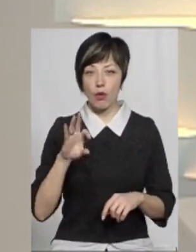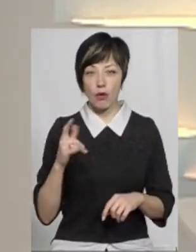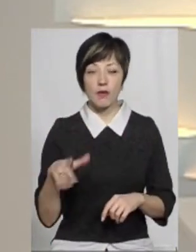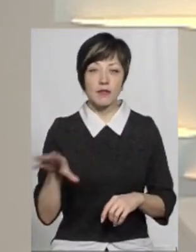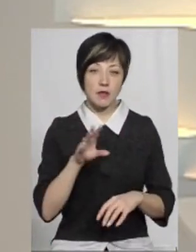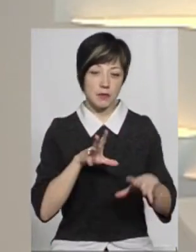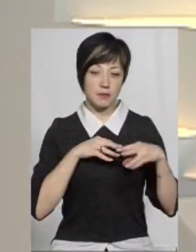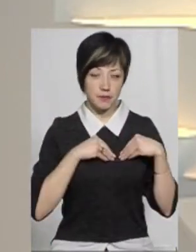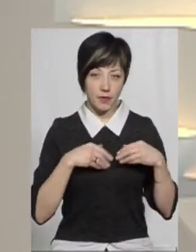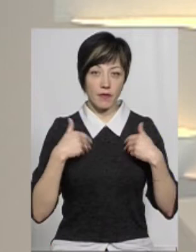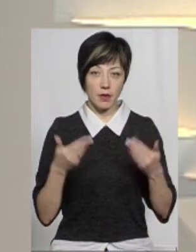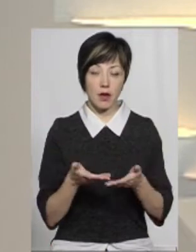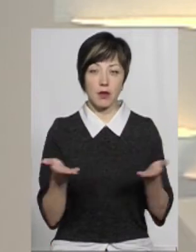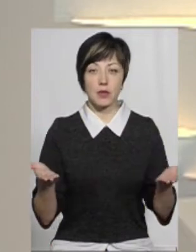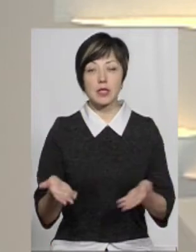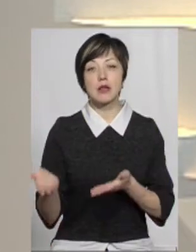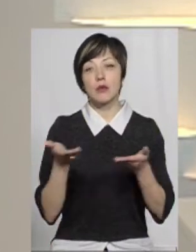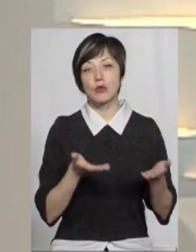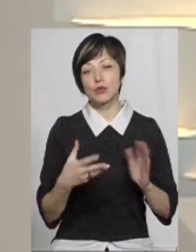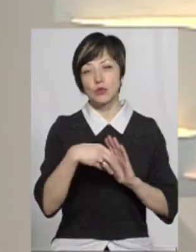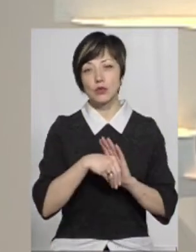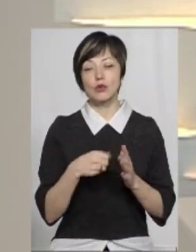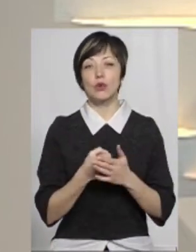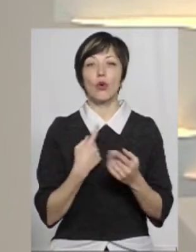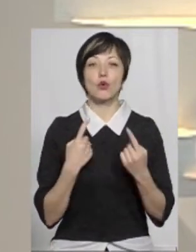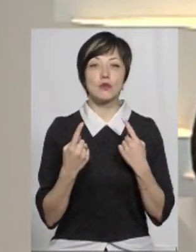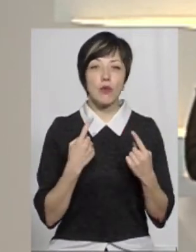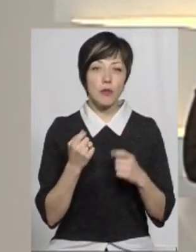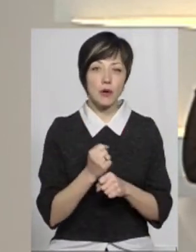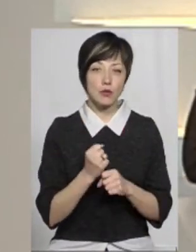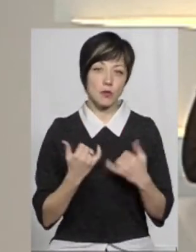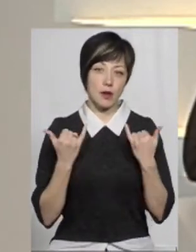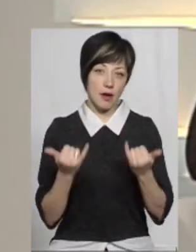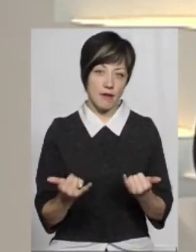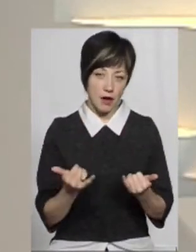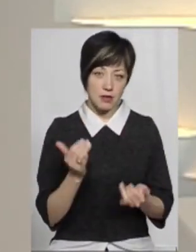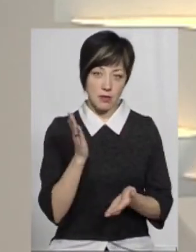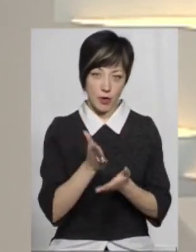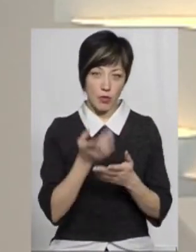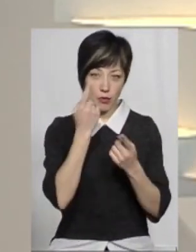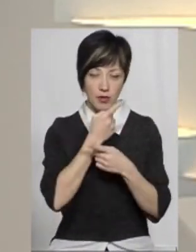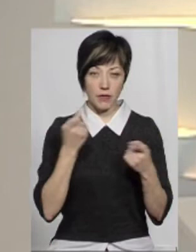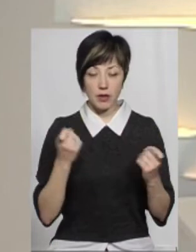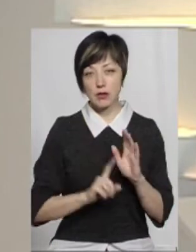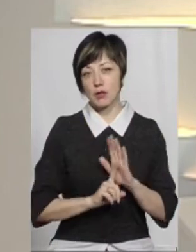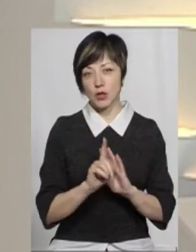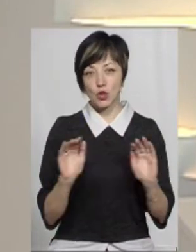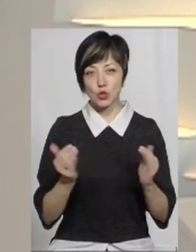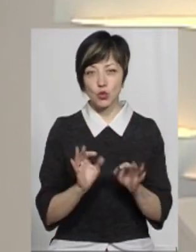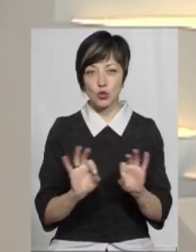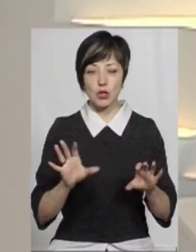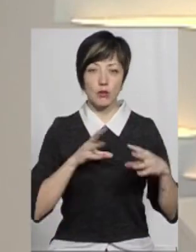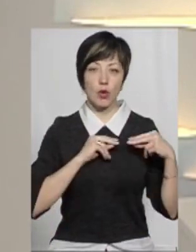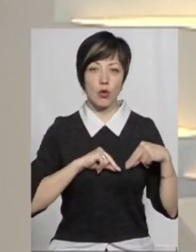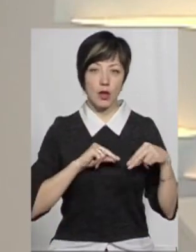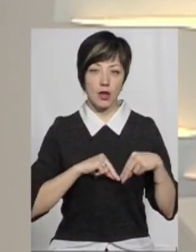ми з Ольгою Рибак вітаємо всіх і запрошуємо долучатися до розмови, бо працюємо для вас наживо. Але спершу сюжет